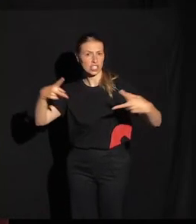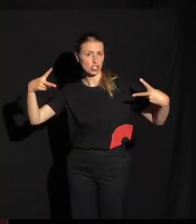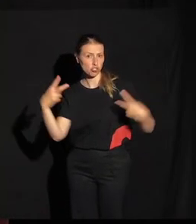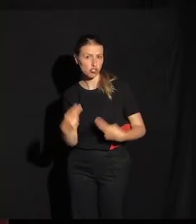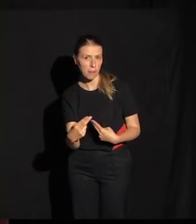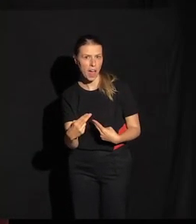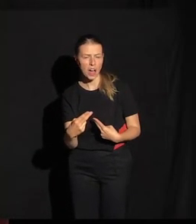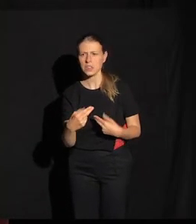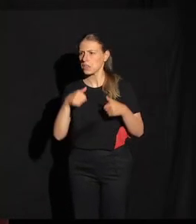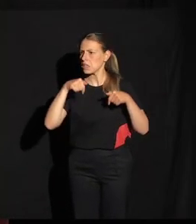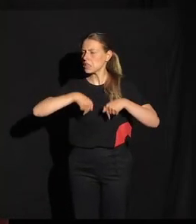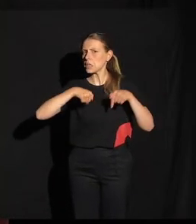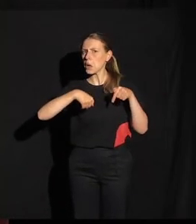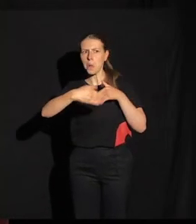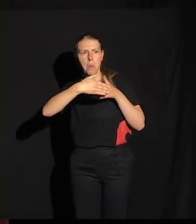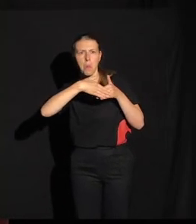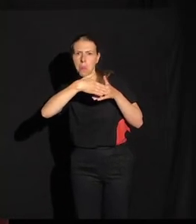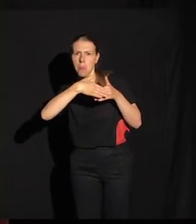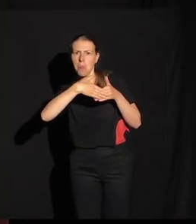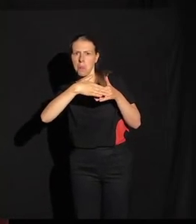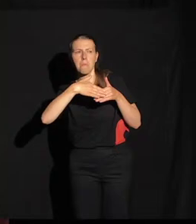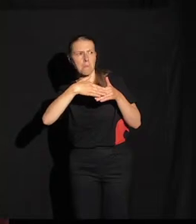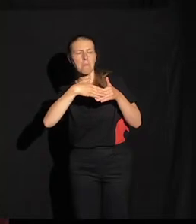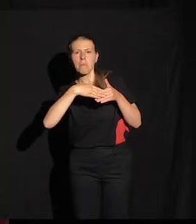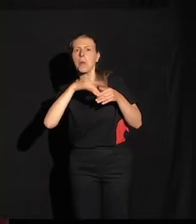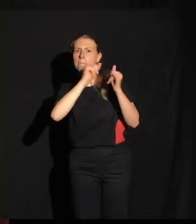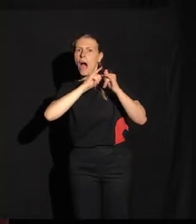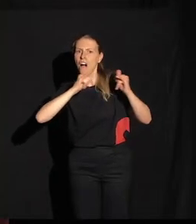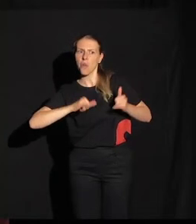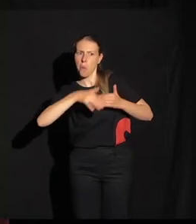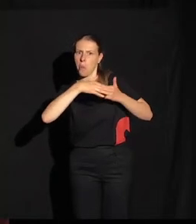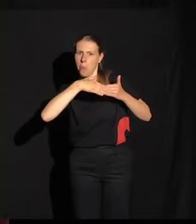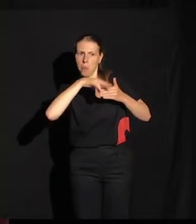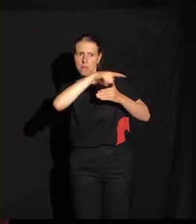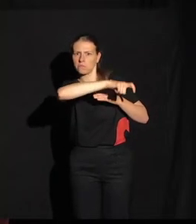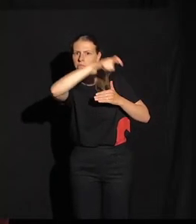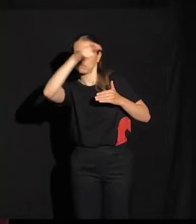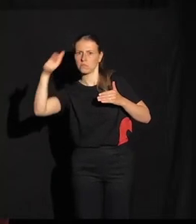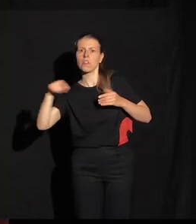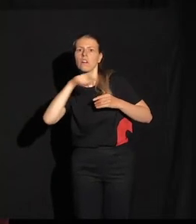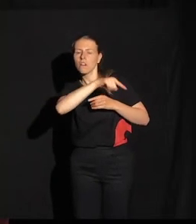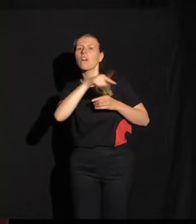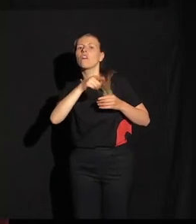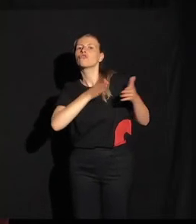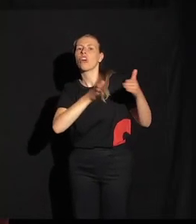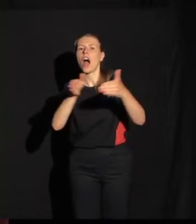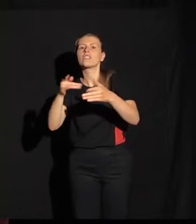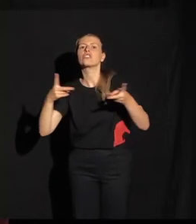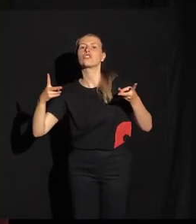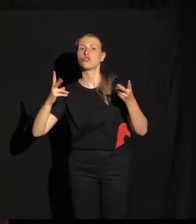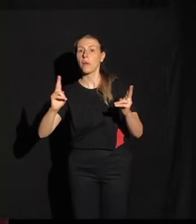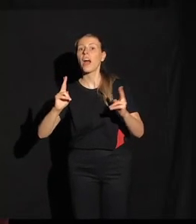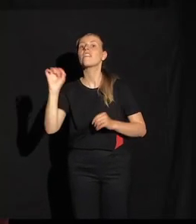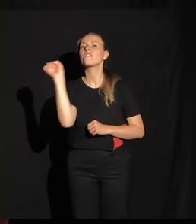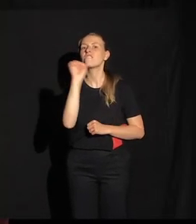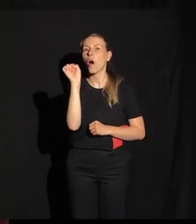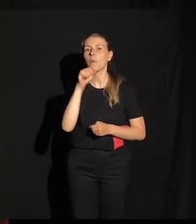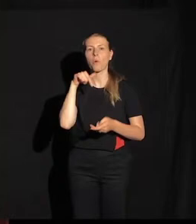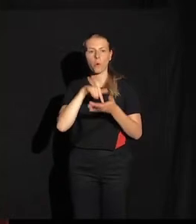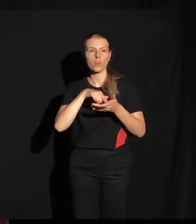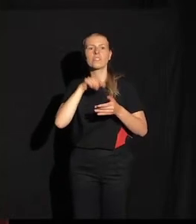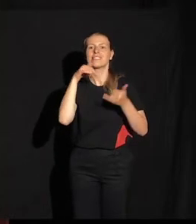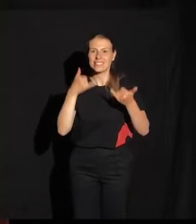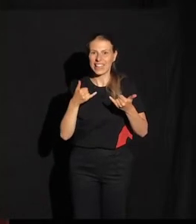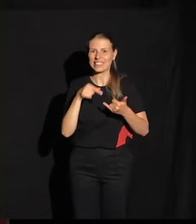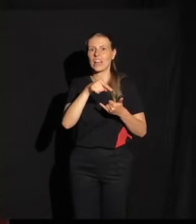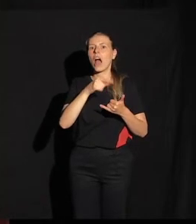fast in Rufweite vom Pavillon ist gesperrt und da gibt es jetzt einen ganz großen Aufbau. Also die